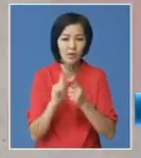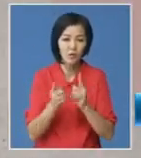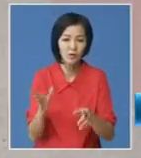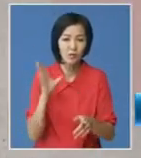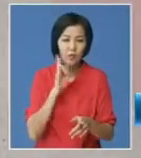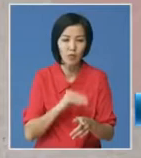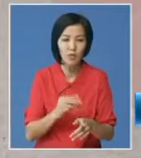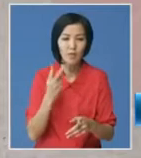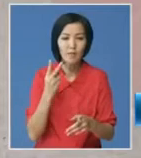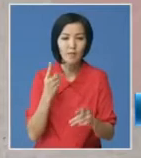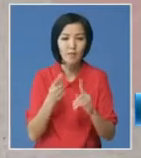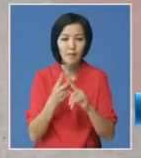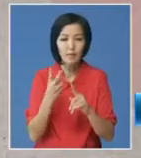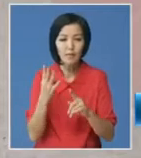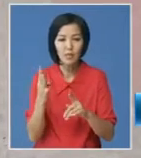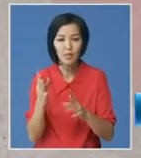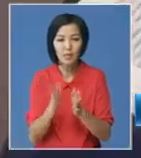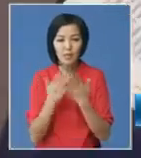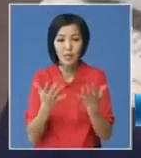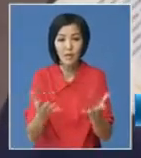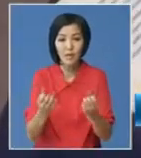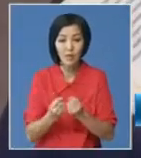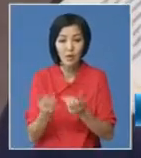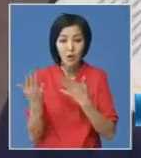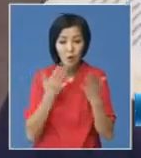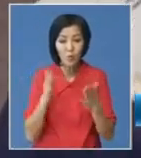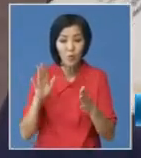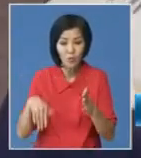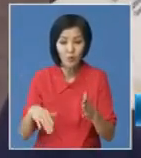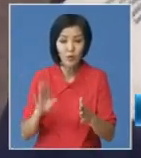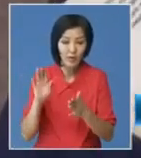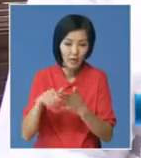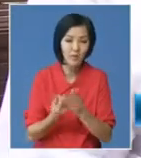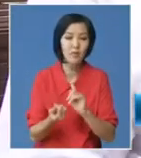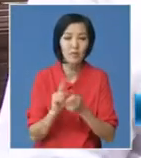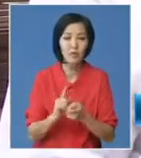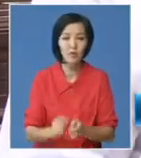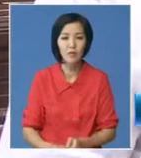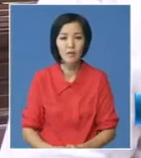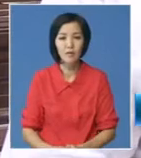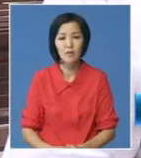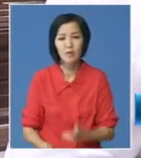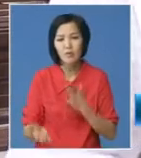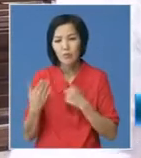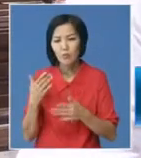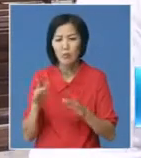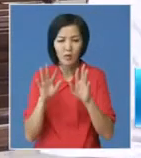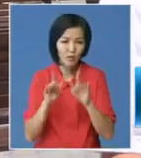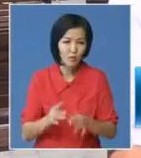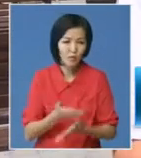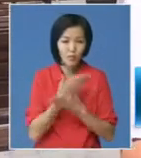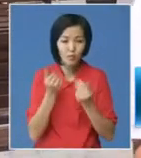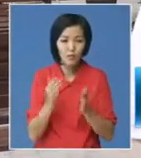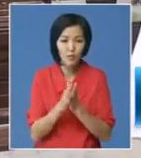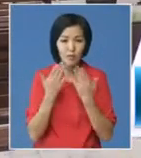үлгерген. Бір келгенде бірнеше еңбекті алып кетеді. Оқып болған соң қайта ауыстырады. Бұлда компьютер жоқ, не жоқ кезде біз